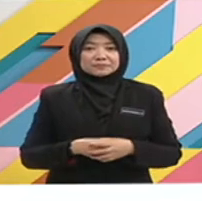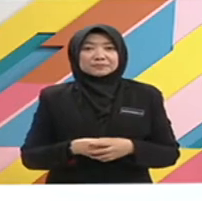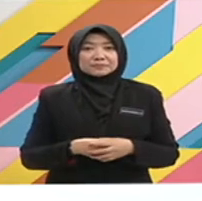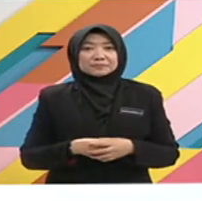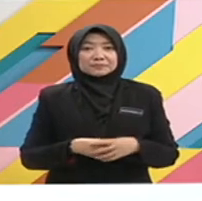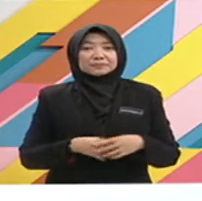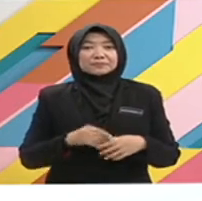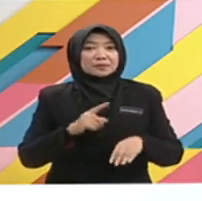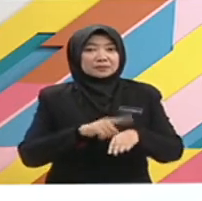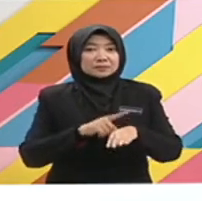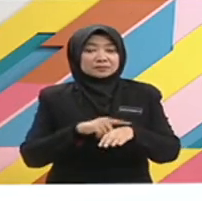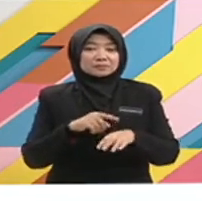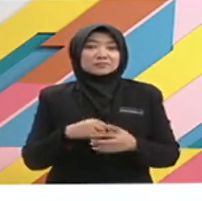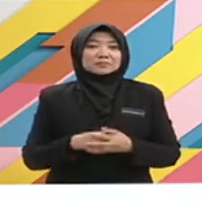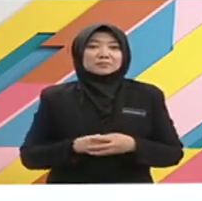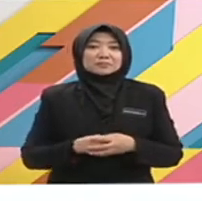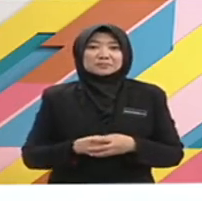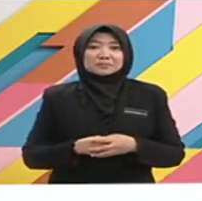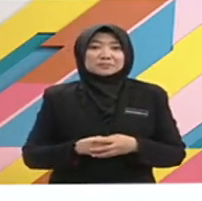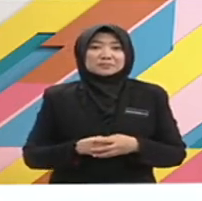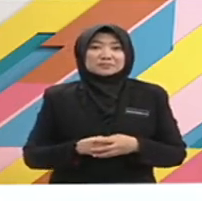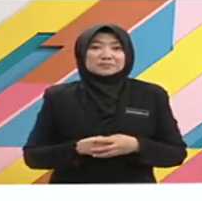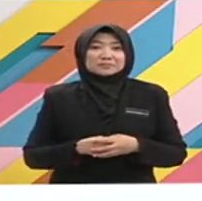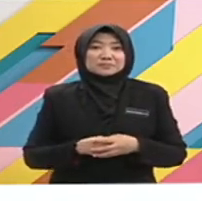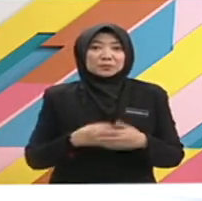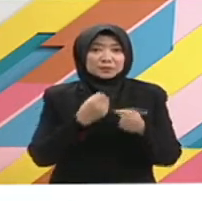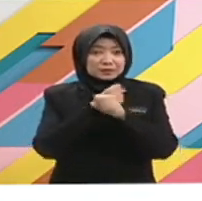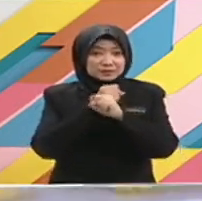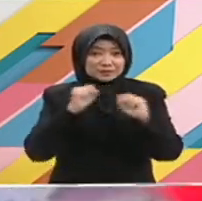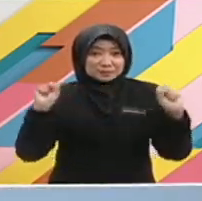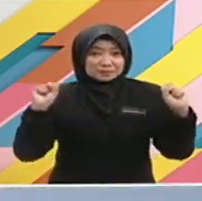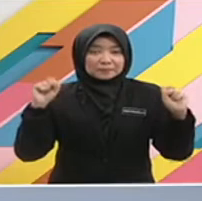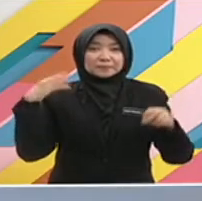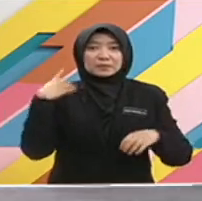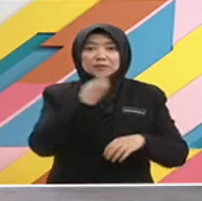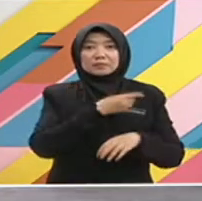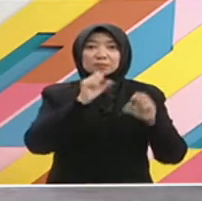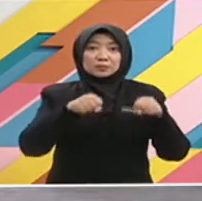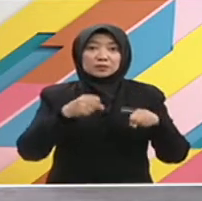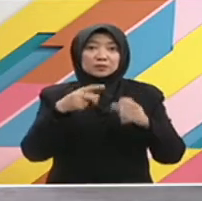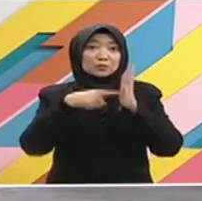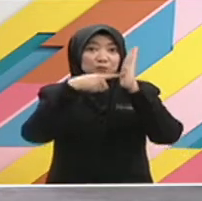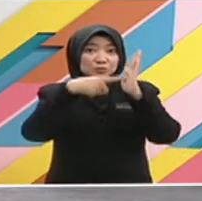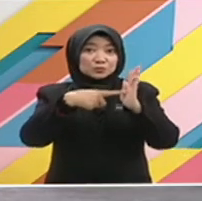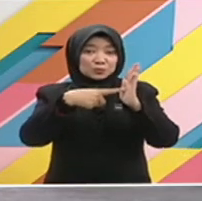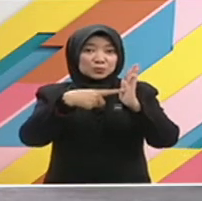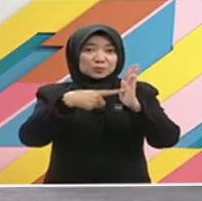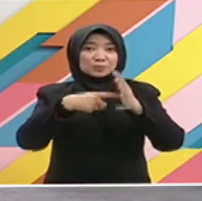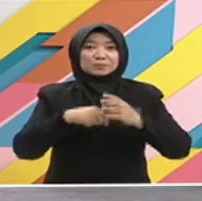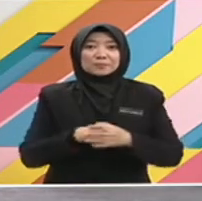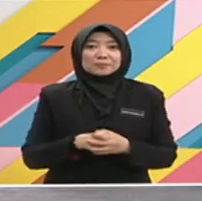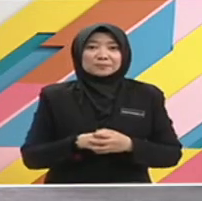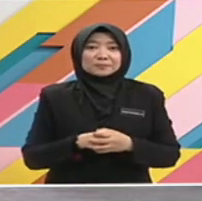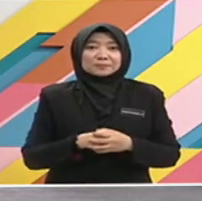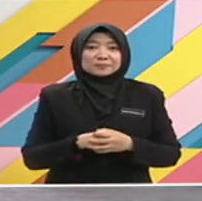Baik. Jadi kita okay, siap. Dan kita boleh angkat untuk tengok. Ini dia setakat